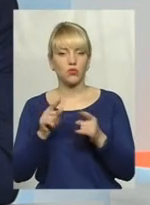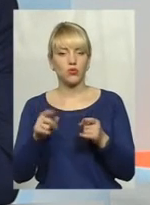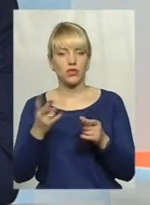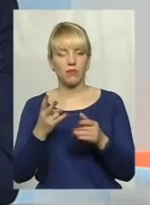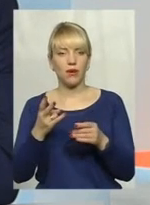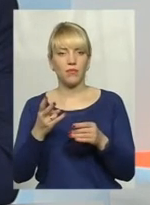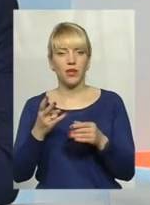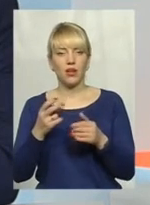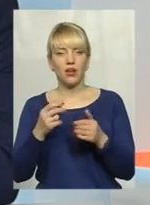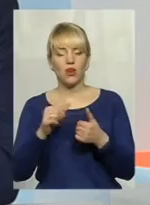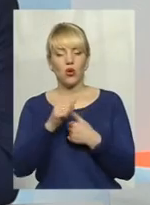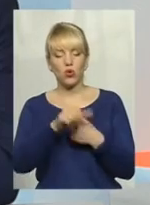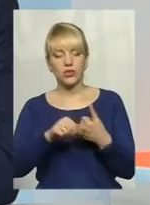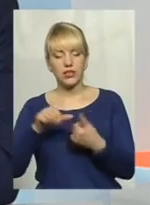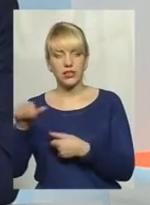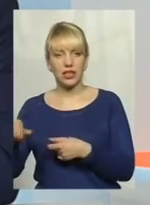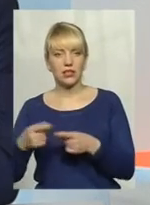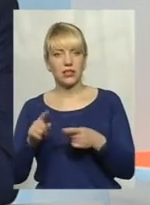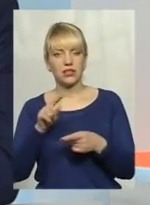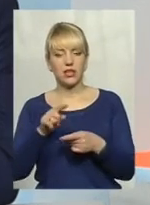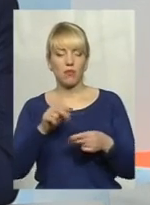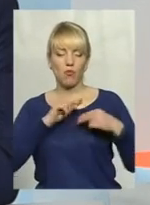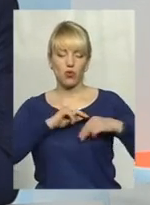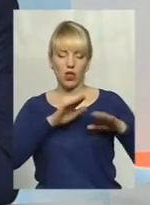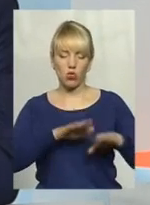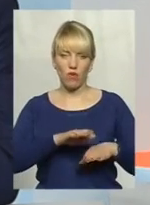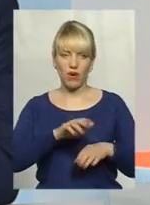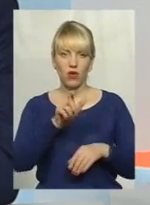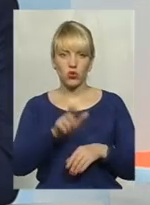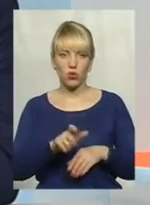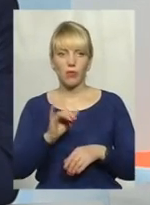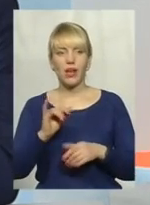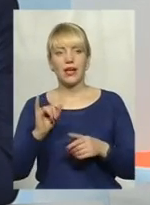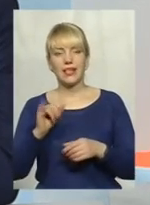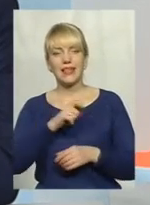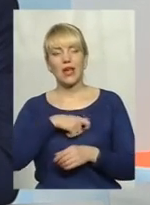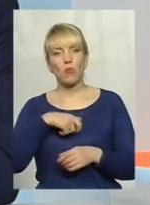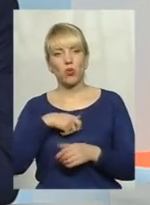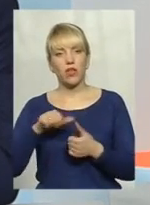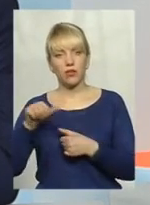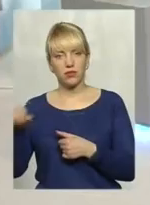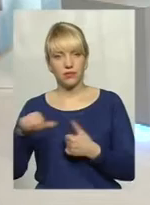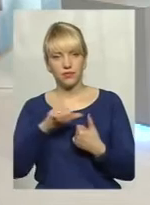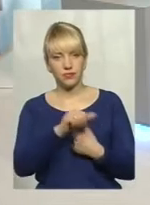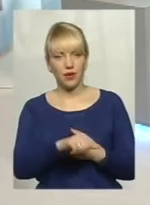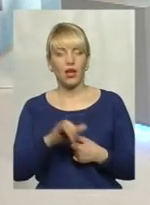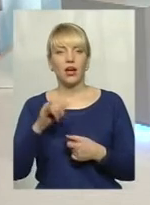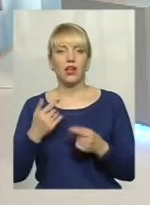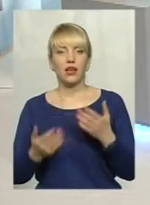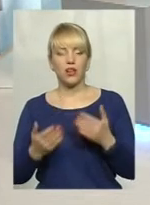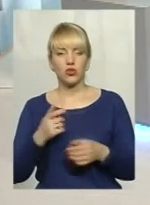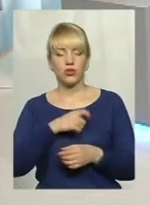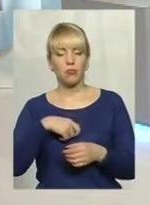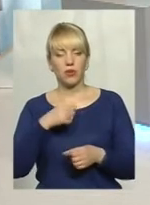розрізняти посадова особа і депутат місцевої ради. Оскільки депутати, вони